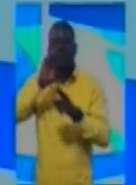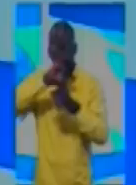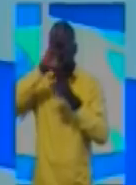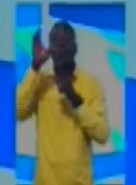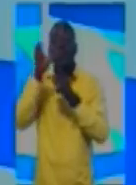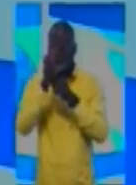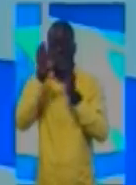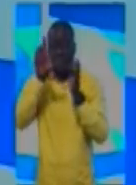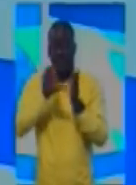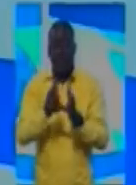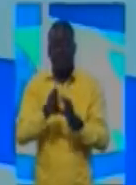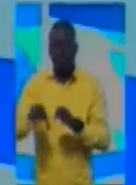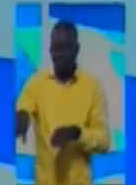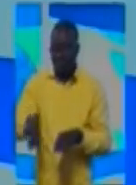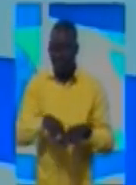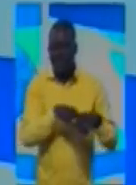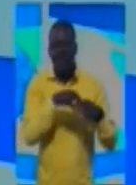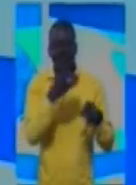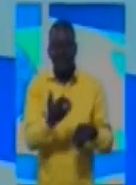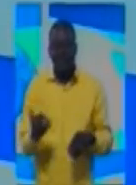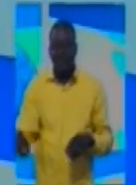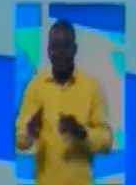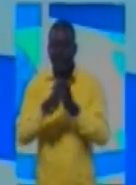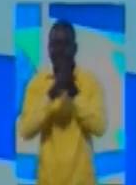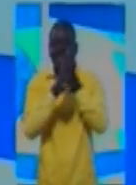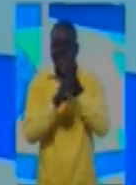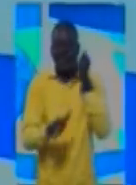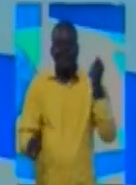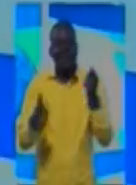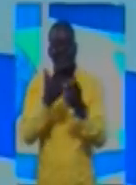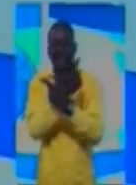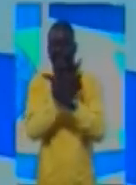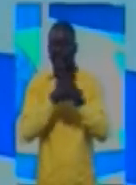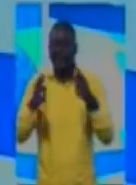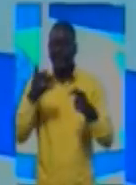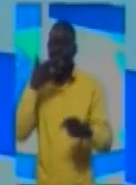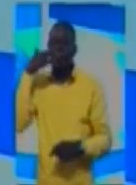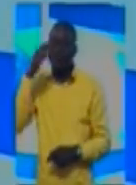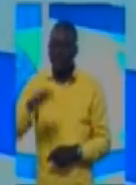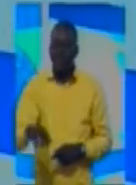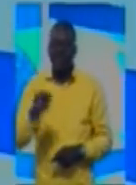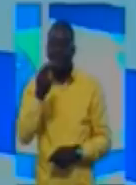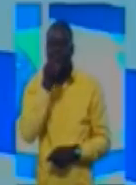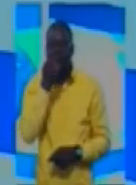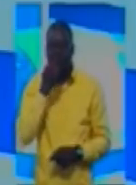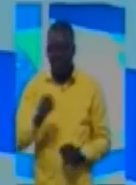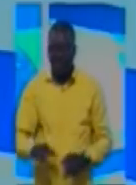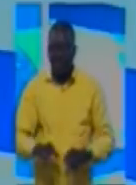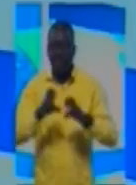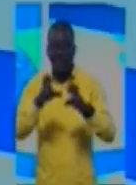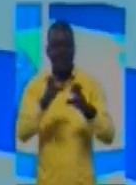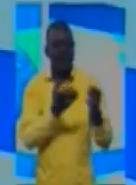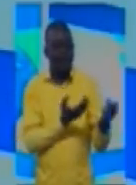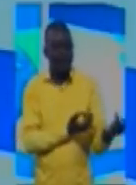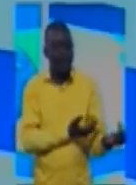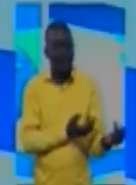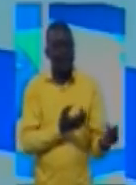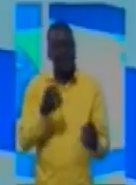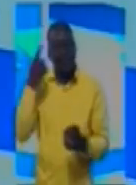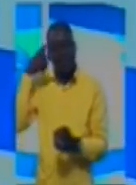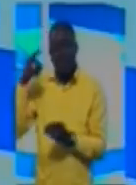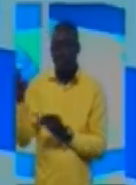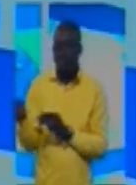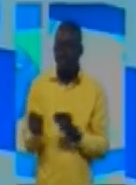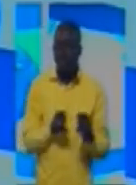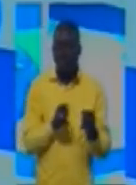le mariage des enfants, la défécation à l'air libre et la malnutrition. Leur contribution est attendue pour faire bouger